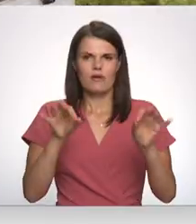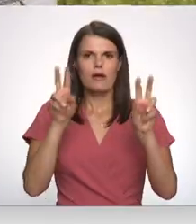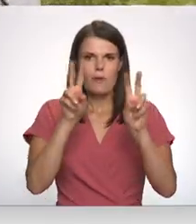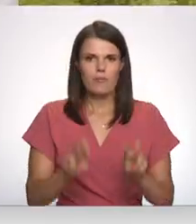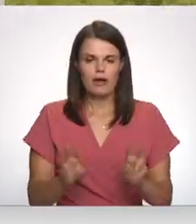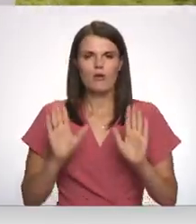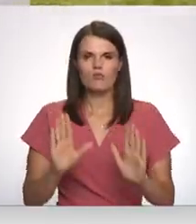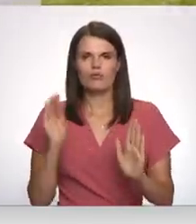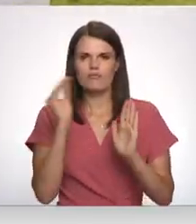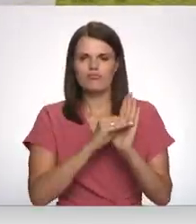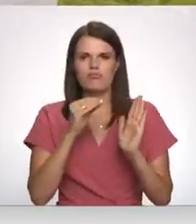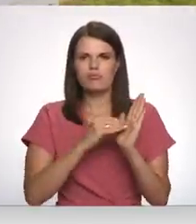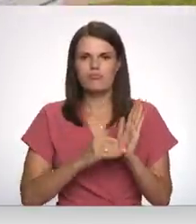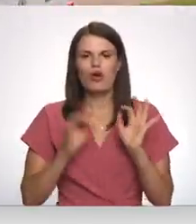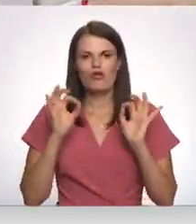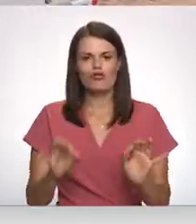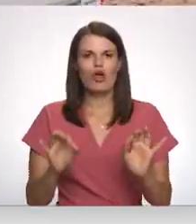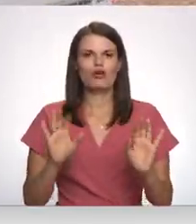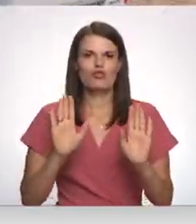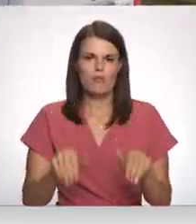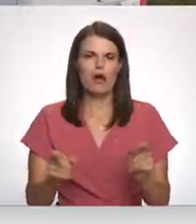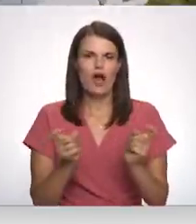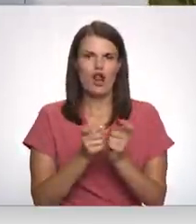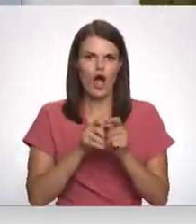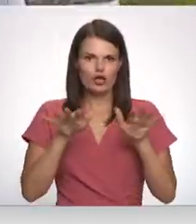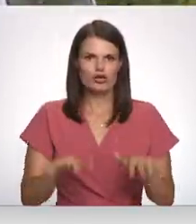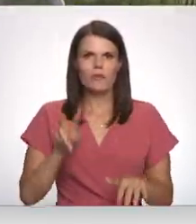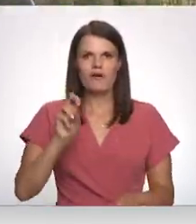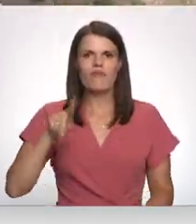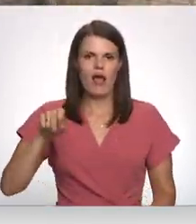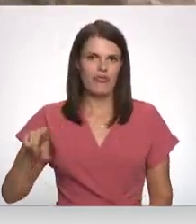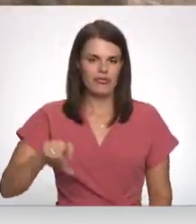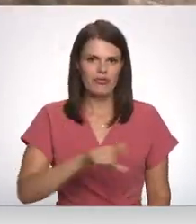tajā būs tieši par lašiem Ventā. Ieva Benefelda, Lants Peršavits, Skrundas televīzija.